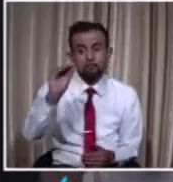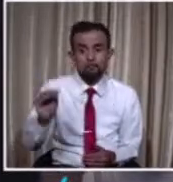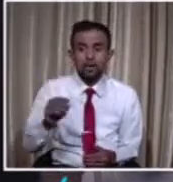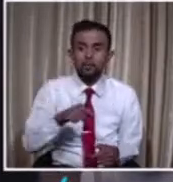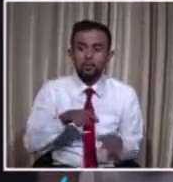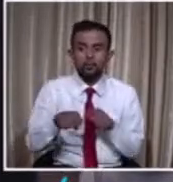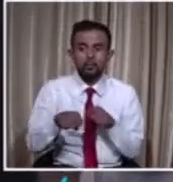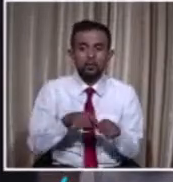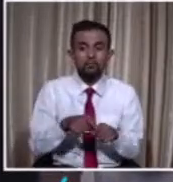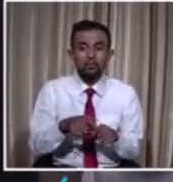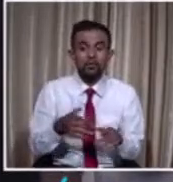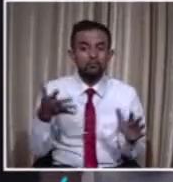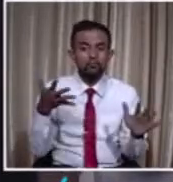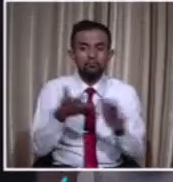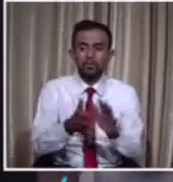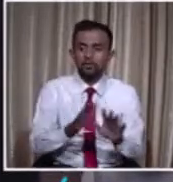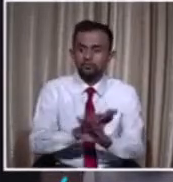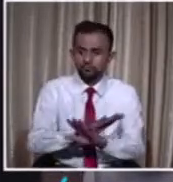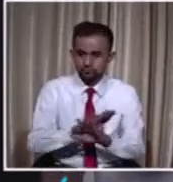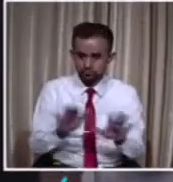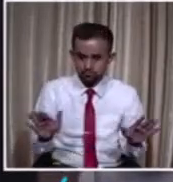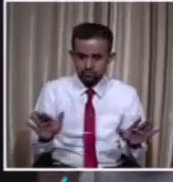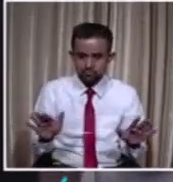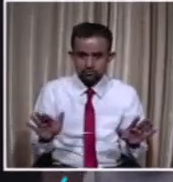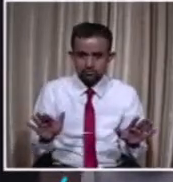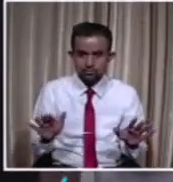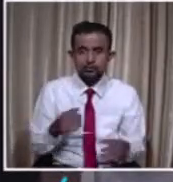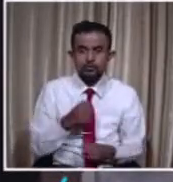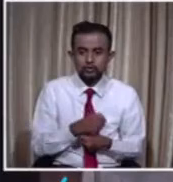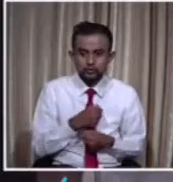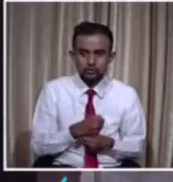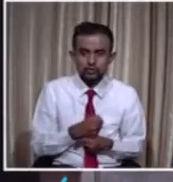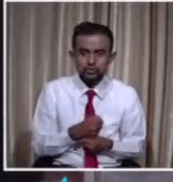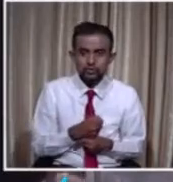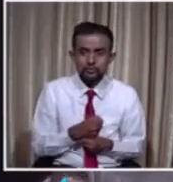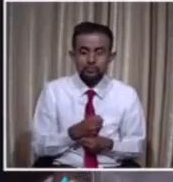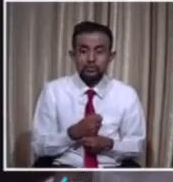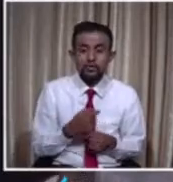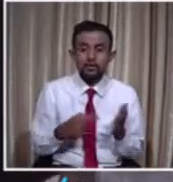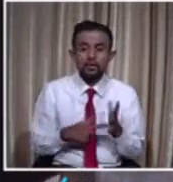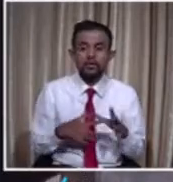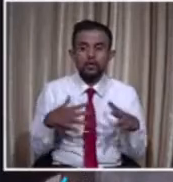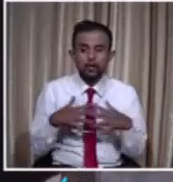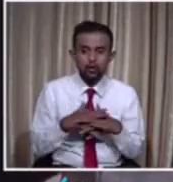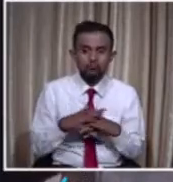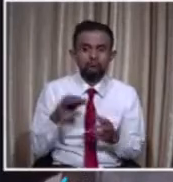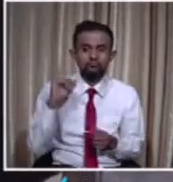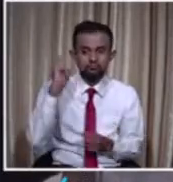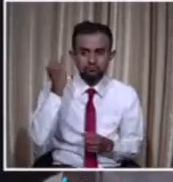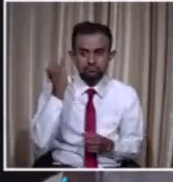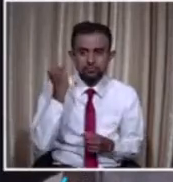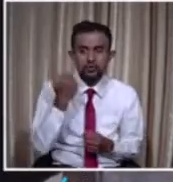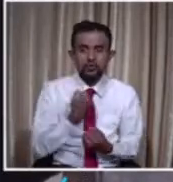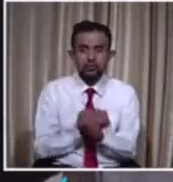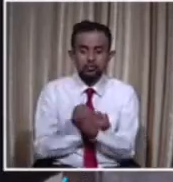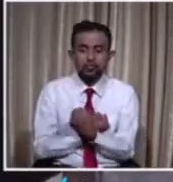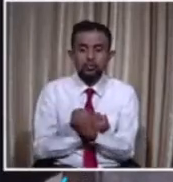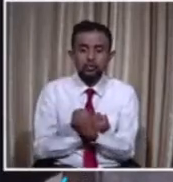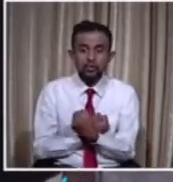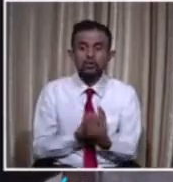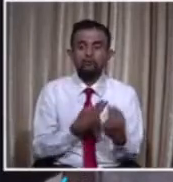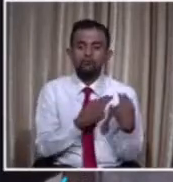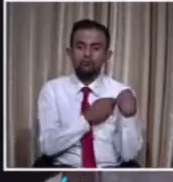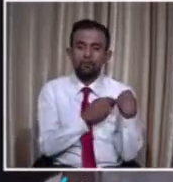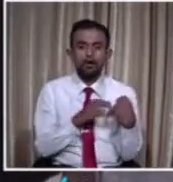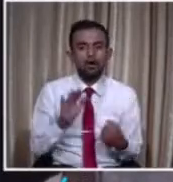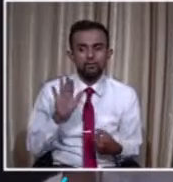meveni siduwim sidu novimata rajayat neethiya sambandha baladharanut polisiyat waga bala